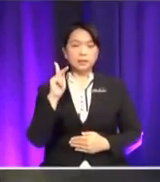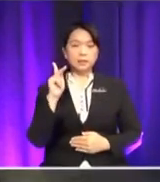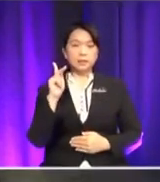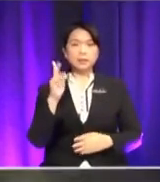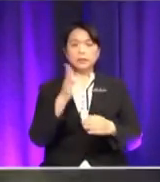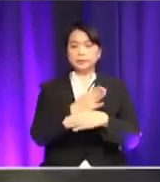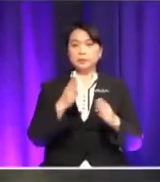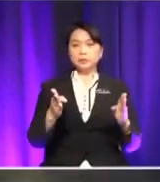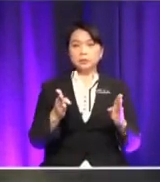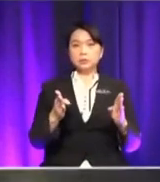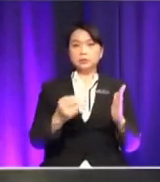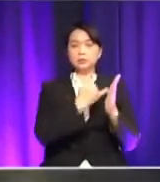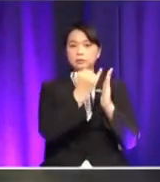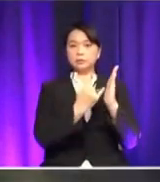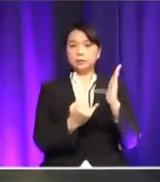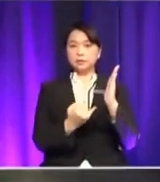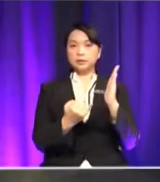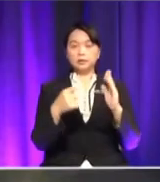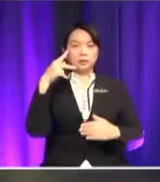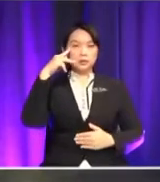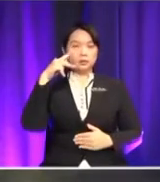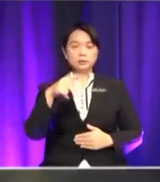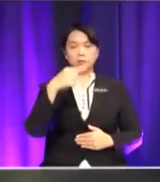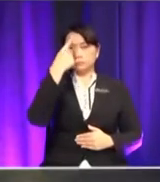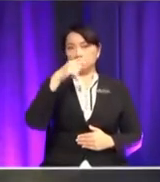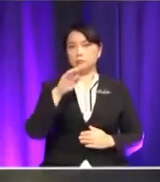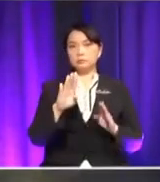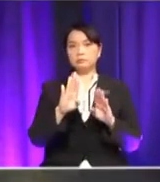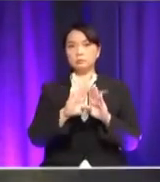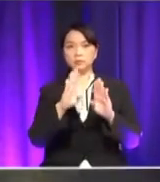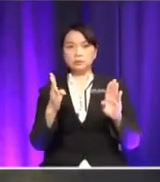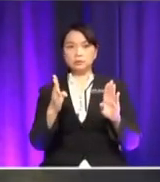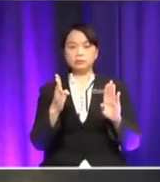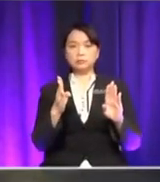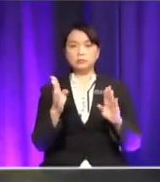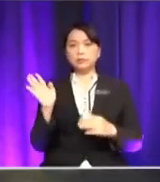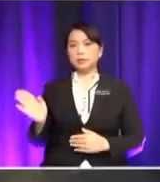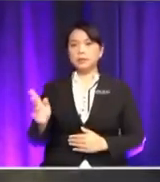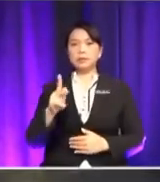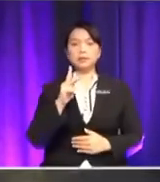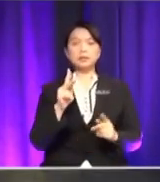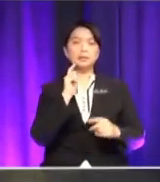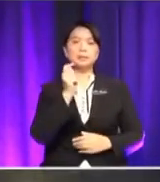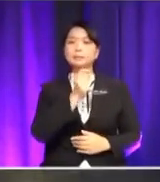bentuk lukisan pandangan untuk pintu blangsak 4322